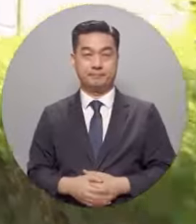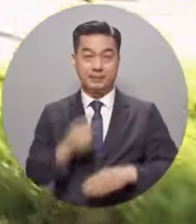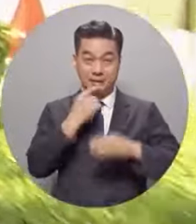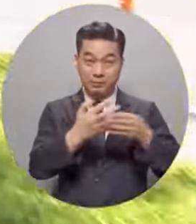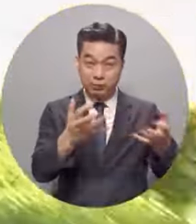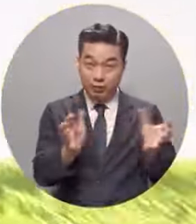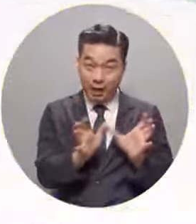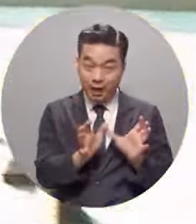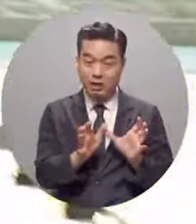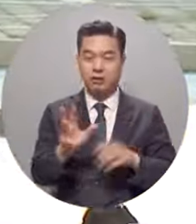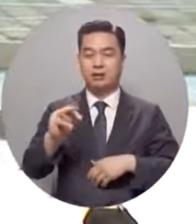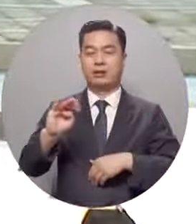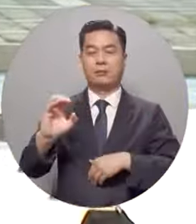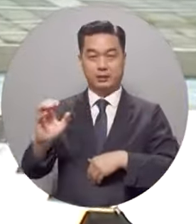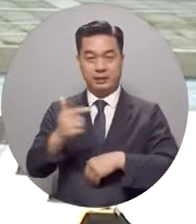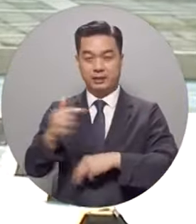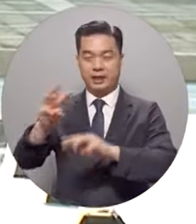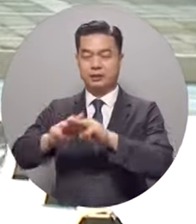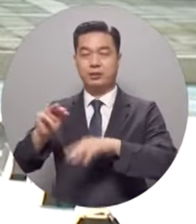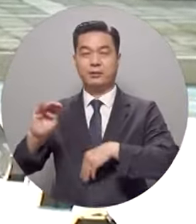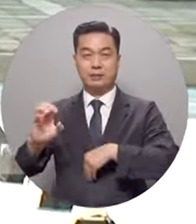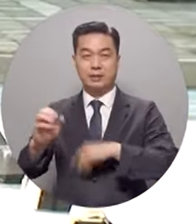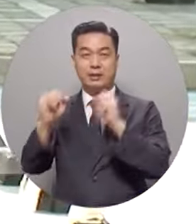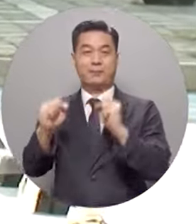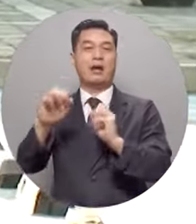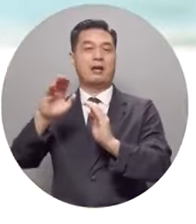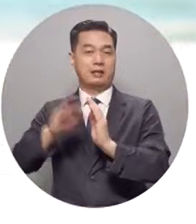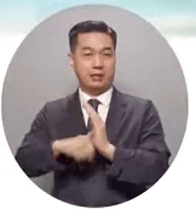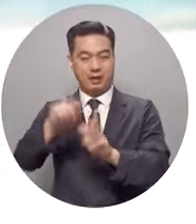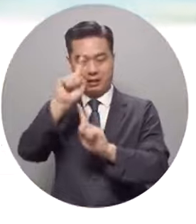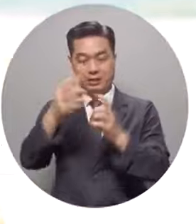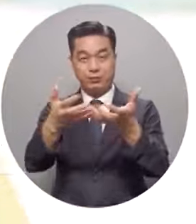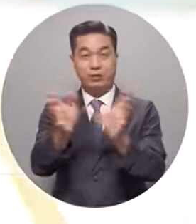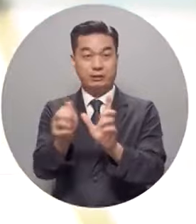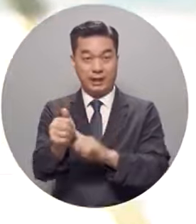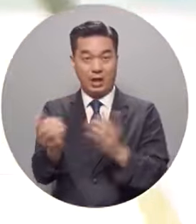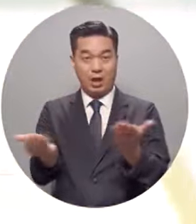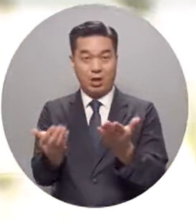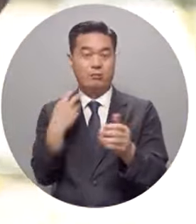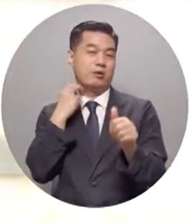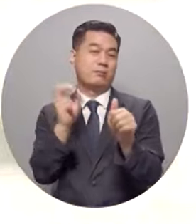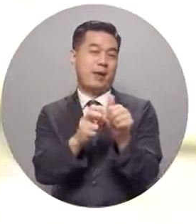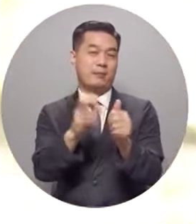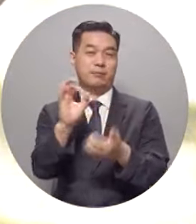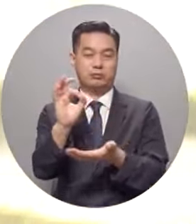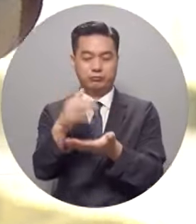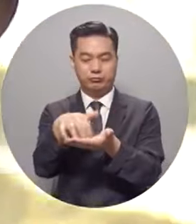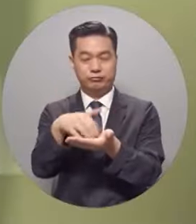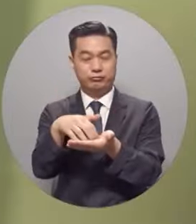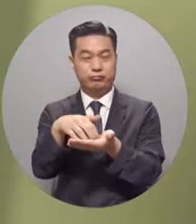더불어민주당도 MBC와 대전 MBC 재직 시절 이 위원장의 업무상 배임 액수를 3억